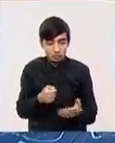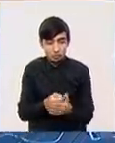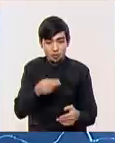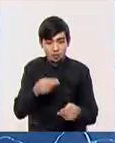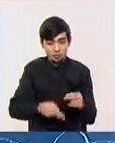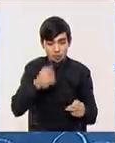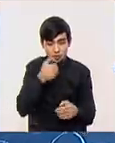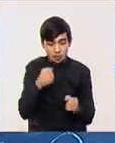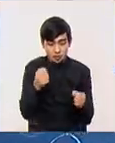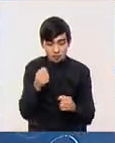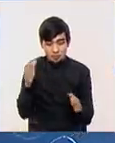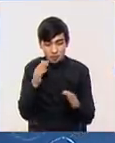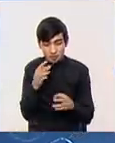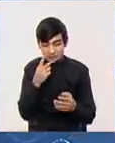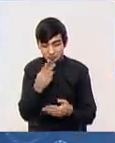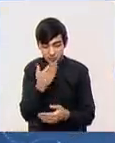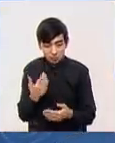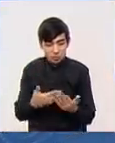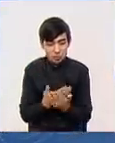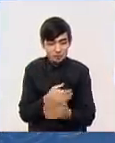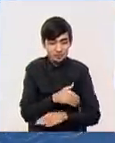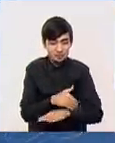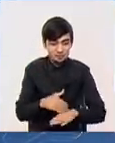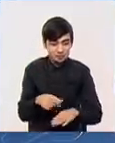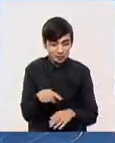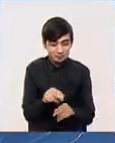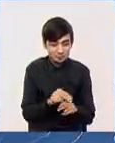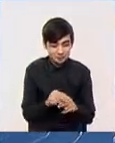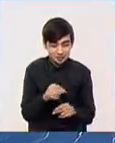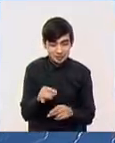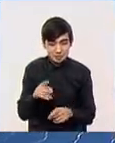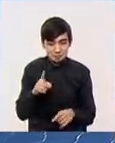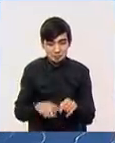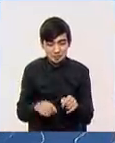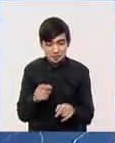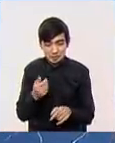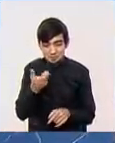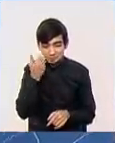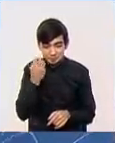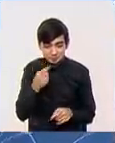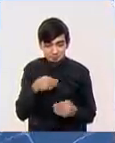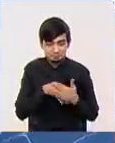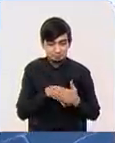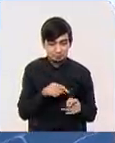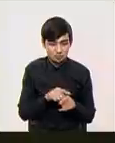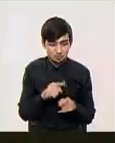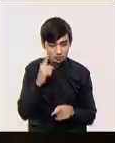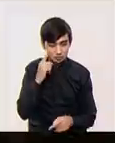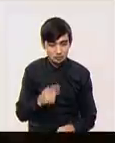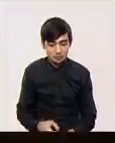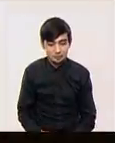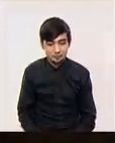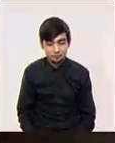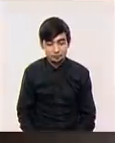соңында ауа райына қарамастан қара жерді жаңарту бюджетті жедел игерудің бір жолы деп пайымдап отыр. Конец